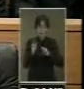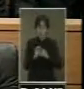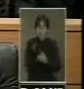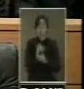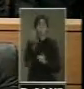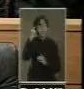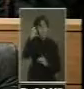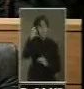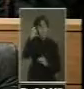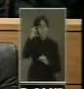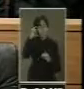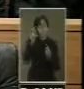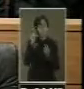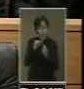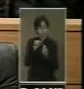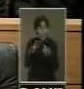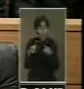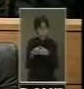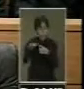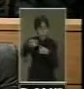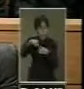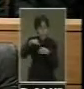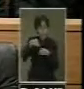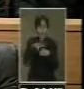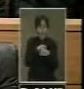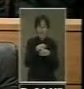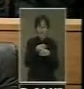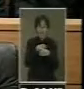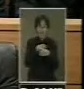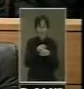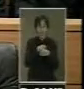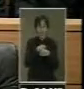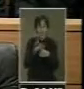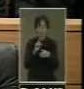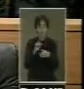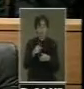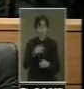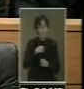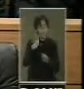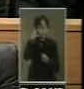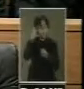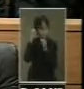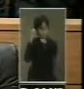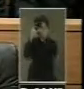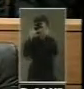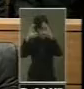ดำรงอยู่และอีกกลุ่มหนึ่งก็อยากจะได้รัฐอุดมคติ